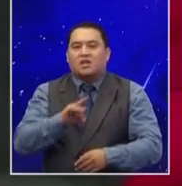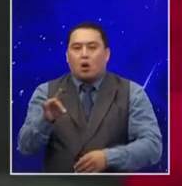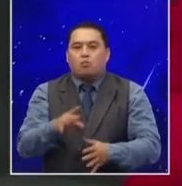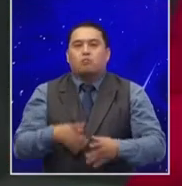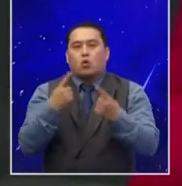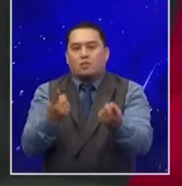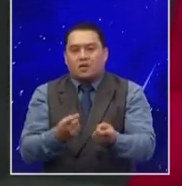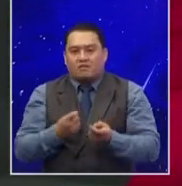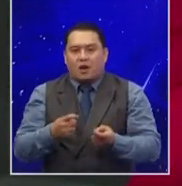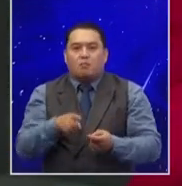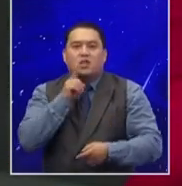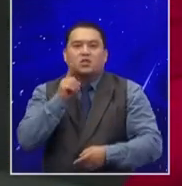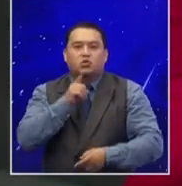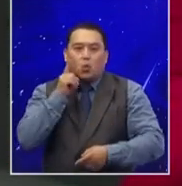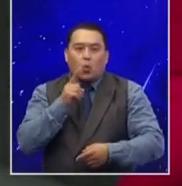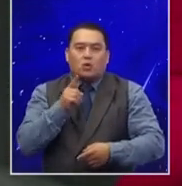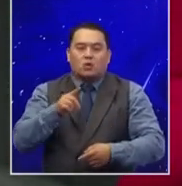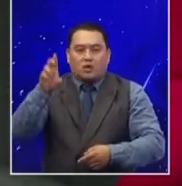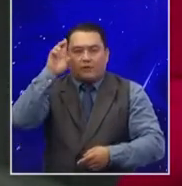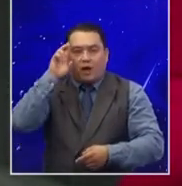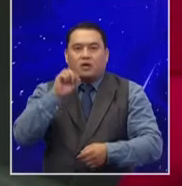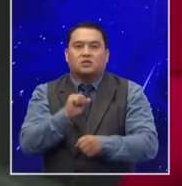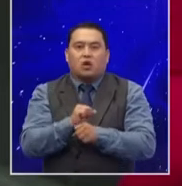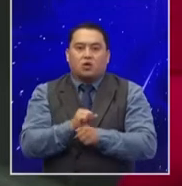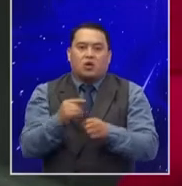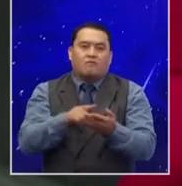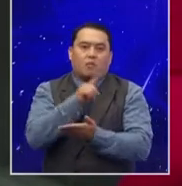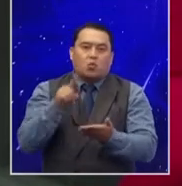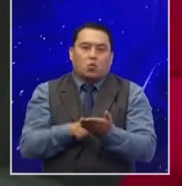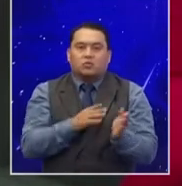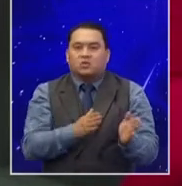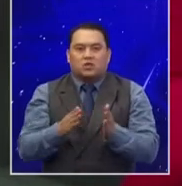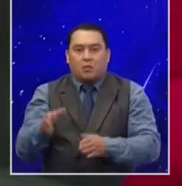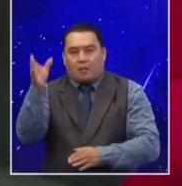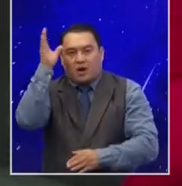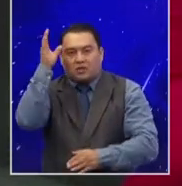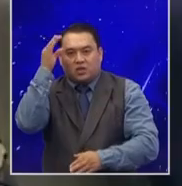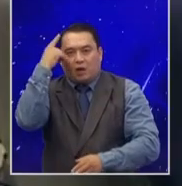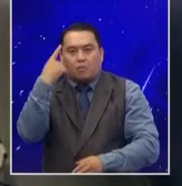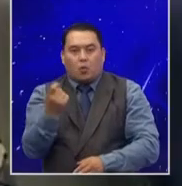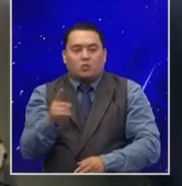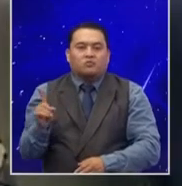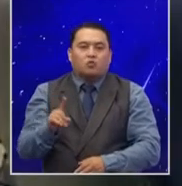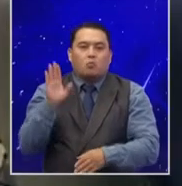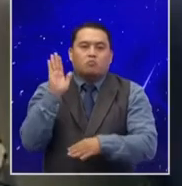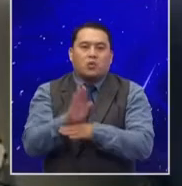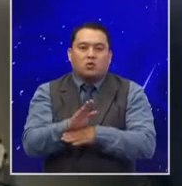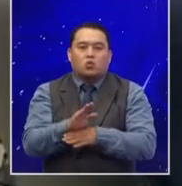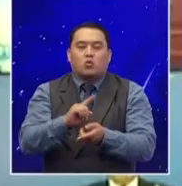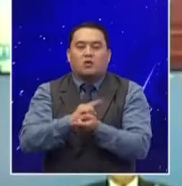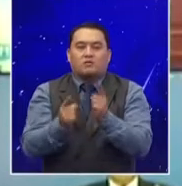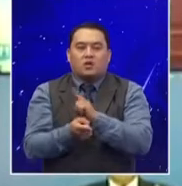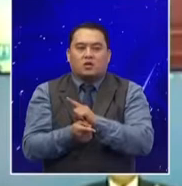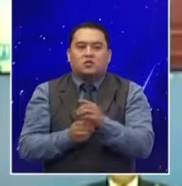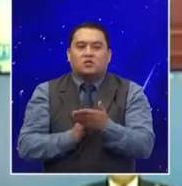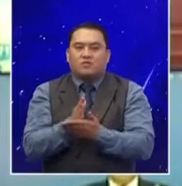более привлекательными для молодежи. Отдельно глава страны остановился и на вопросах системы образования, напомнив о своем поручении по трансформации